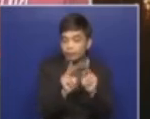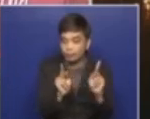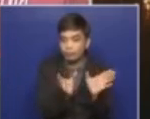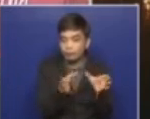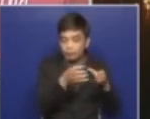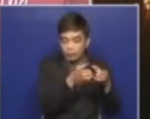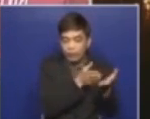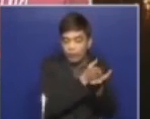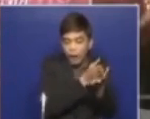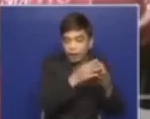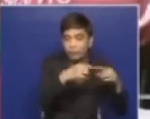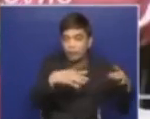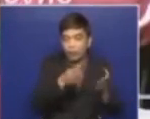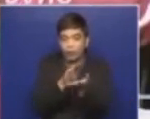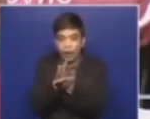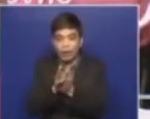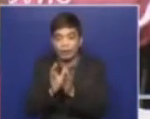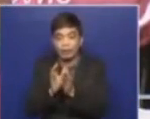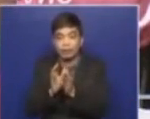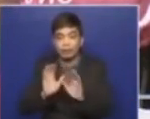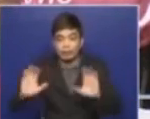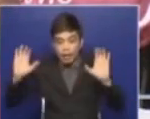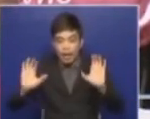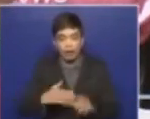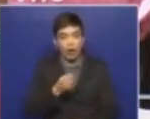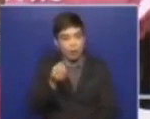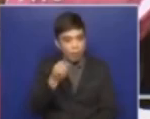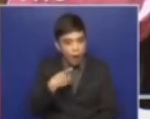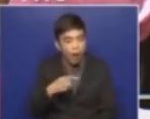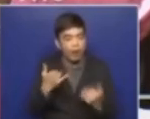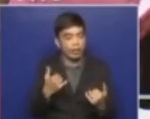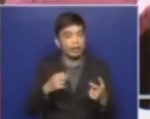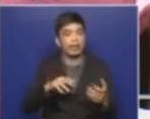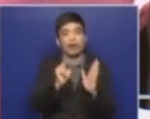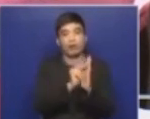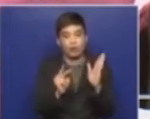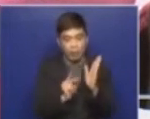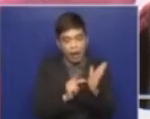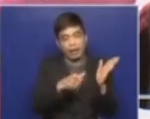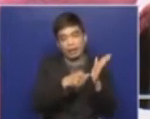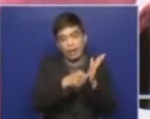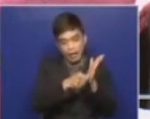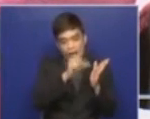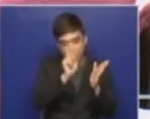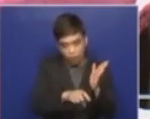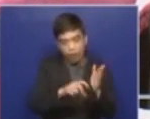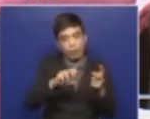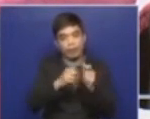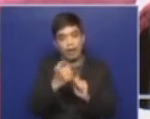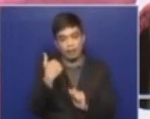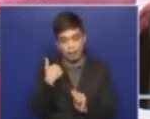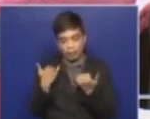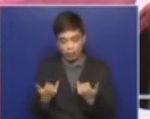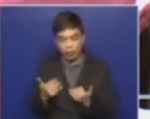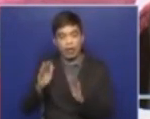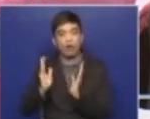ายค้านฝ่ายรัฐบาลก็มีความเห็นในทิศทางเดียวกันว่ารัฐธรรมนูญนี้มีปัญหาต้องได้รับการแก้ไขวันนี้นักเรียนนิสิตนักศึกษาพี่น้องประชา